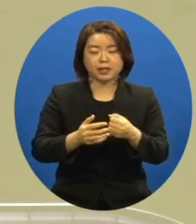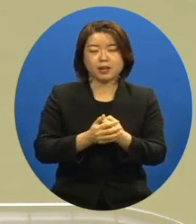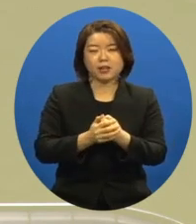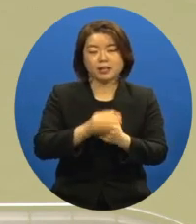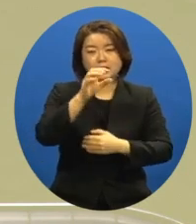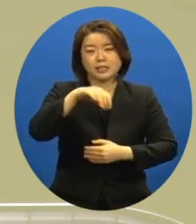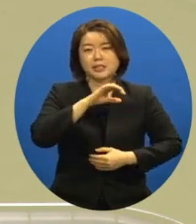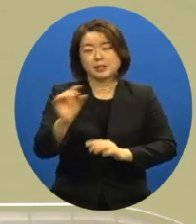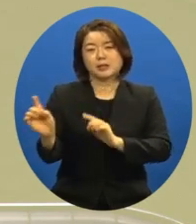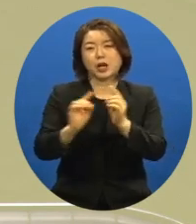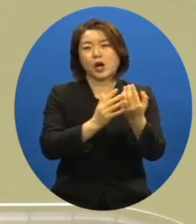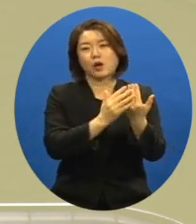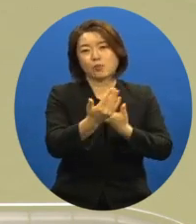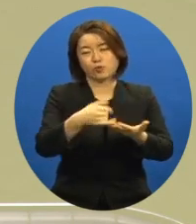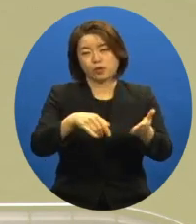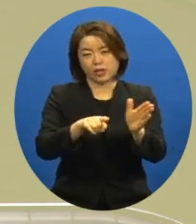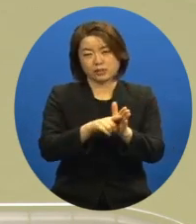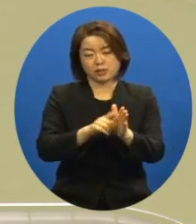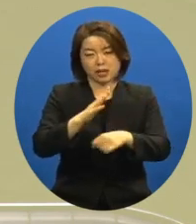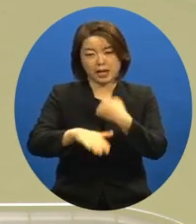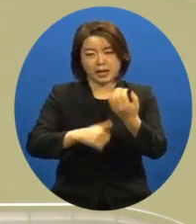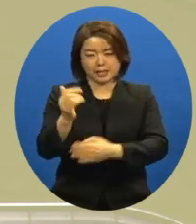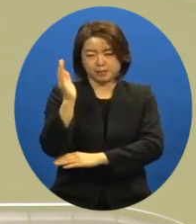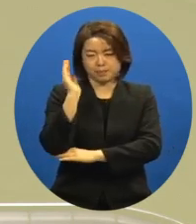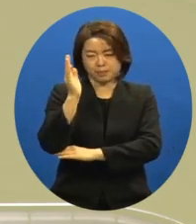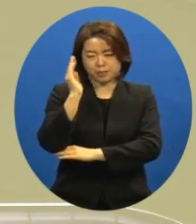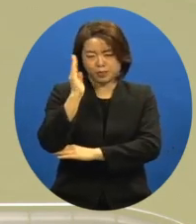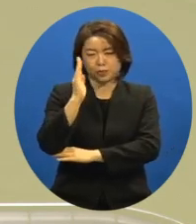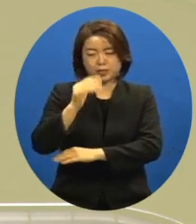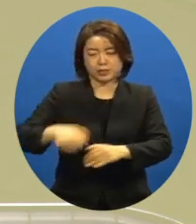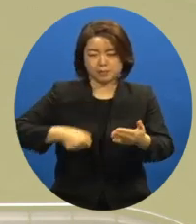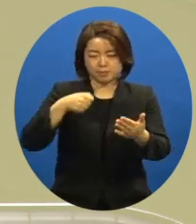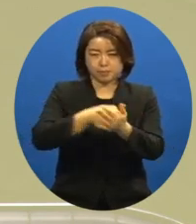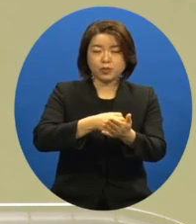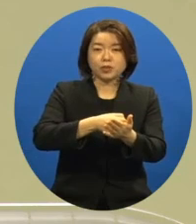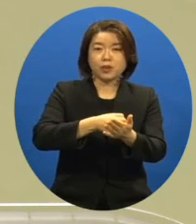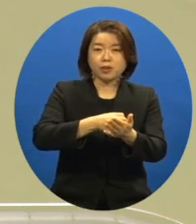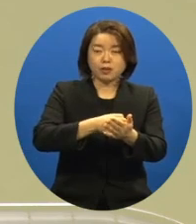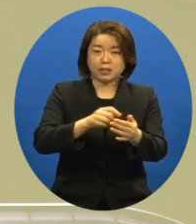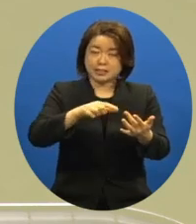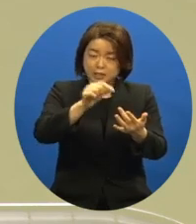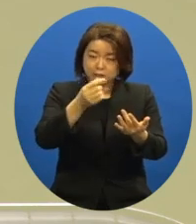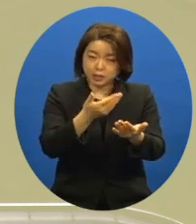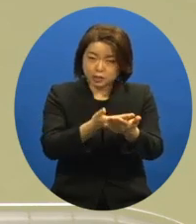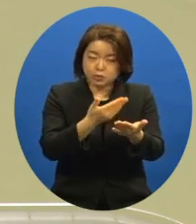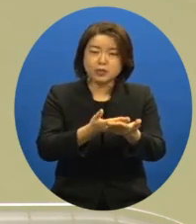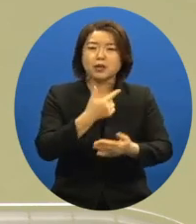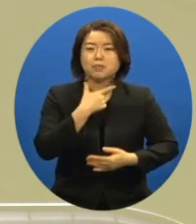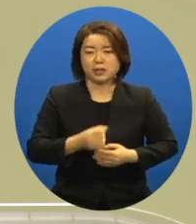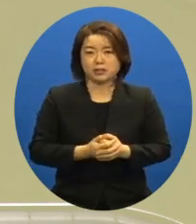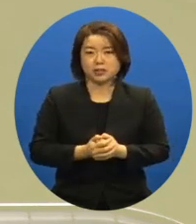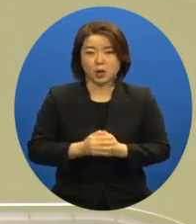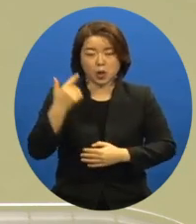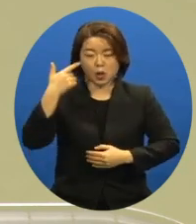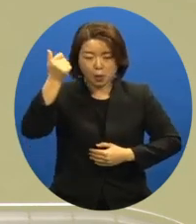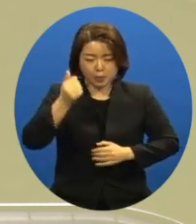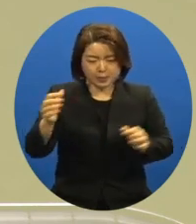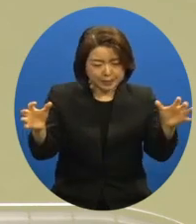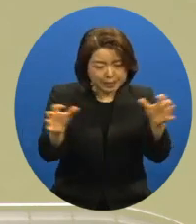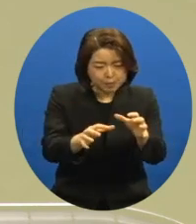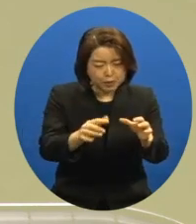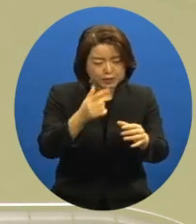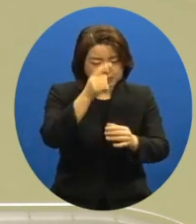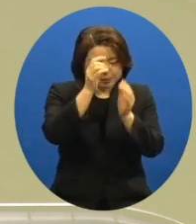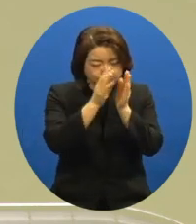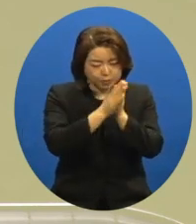위해서 하나님께서 설교자를 정해주시기를 기도했습니다. 목사님들이 모여서 기도하고 하나님은 어떤